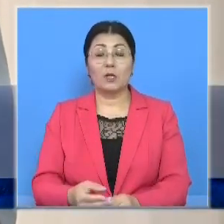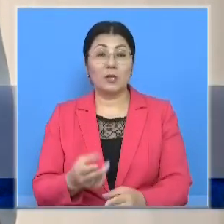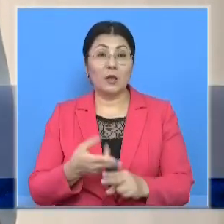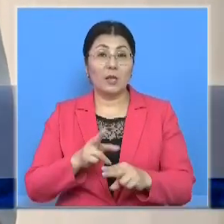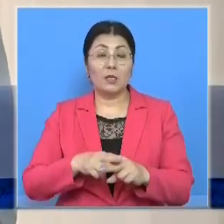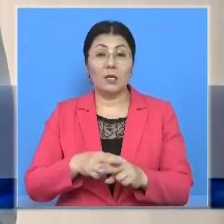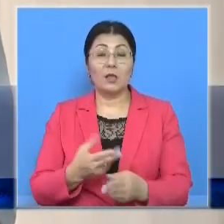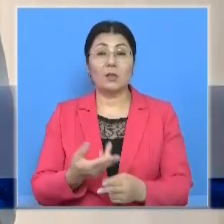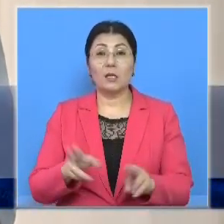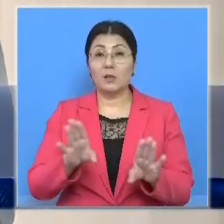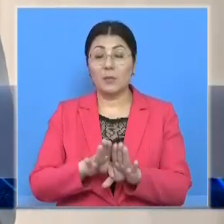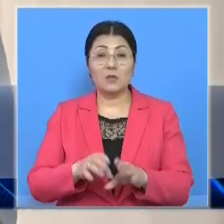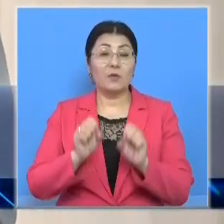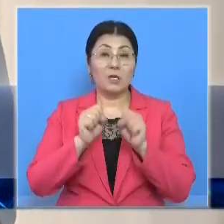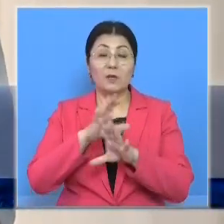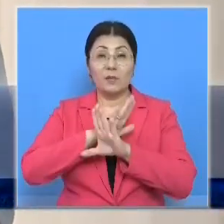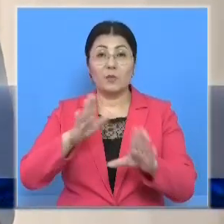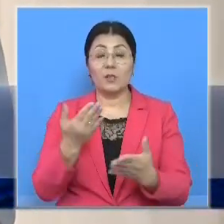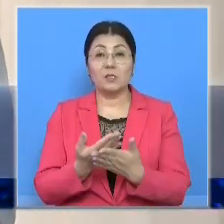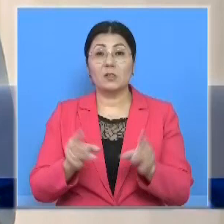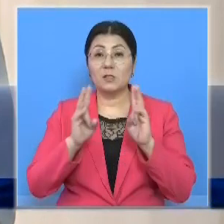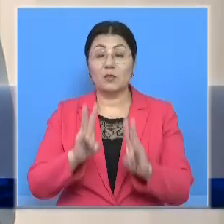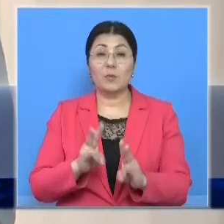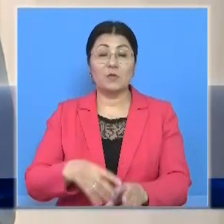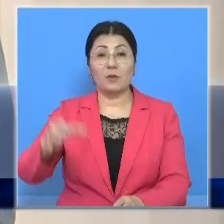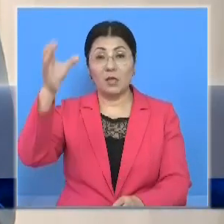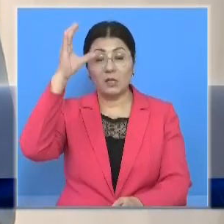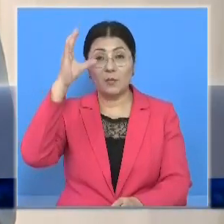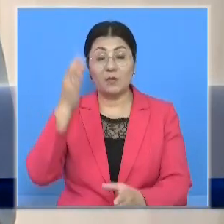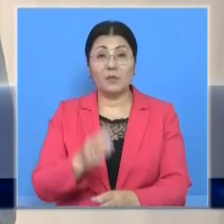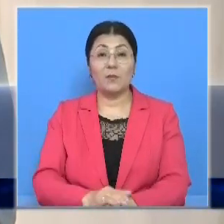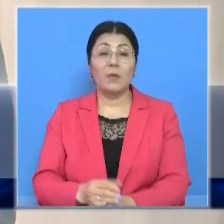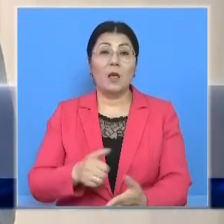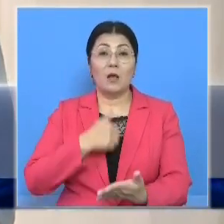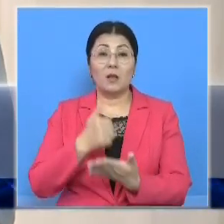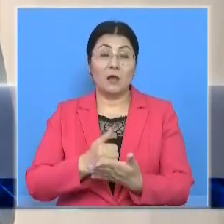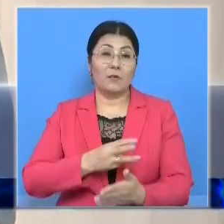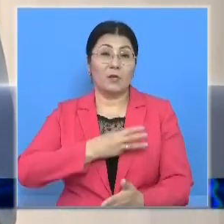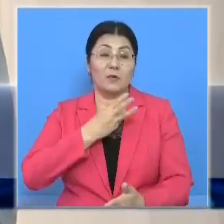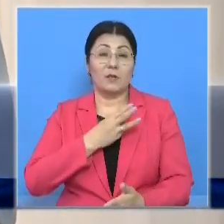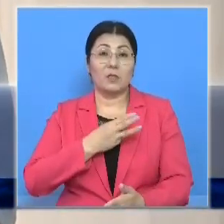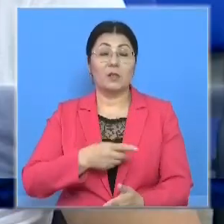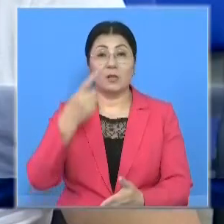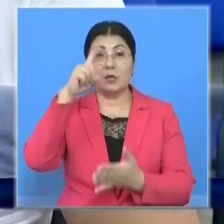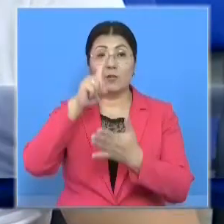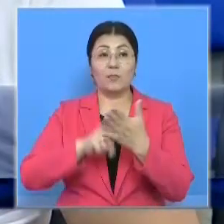не менее, это не является чем-то невозможным. Здесь не нужно иметь какое-то высшее образование. Главное – желание и